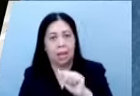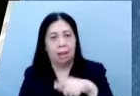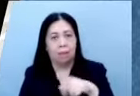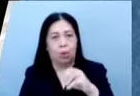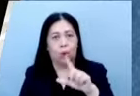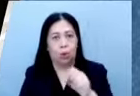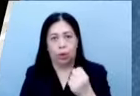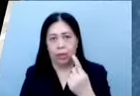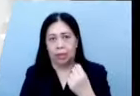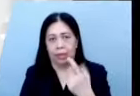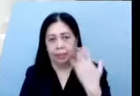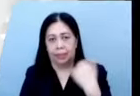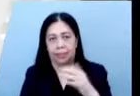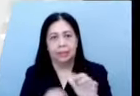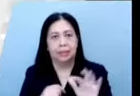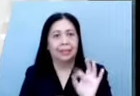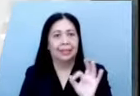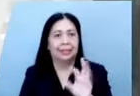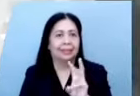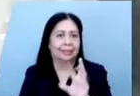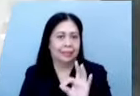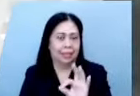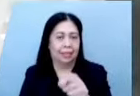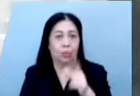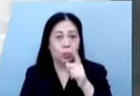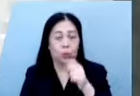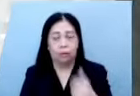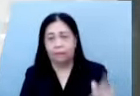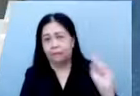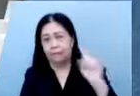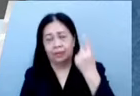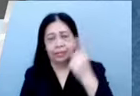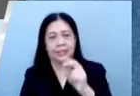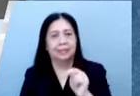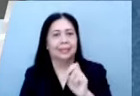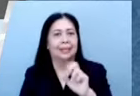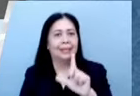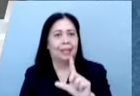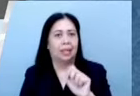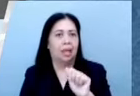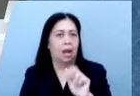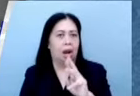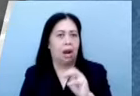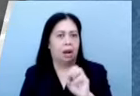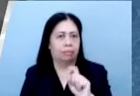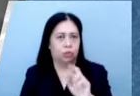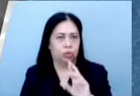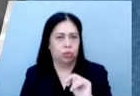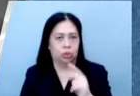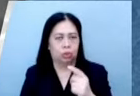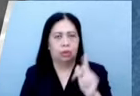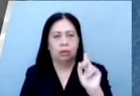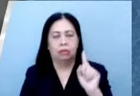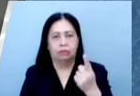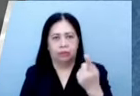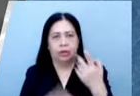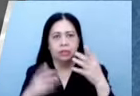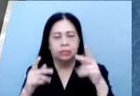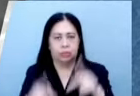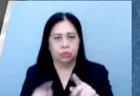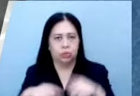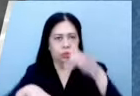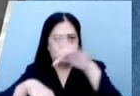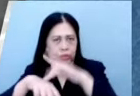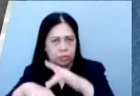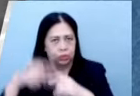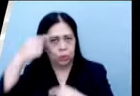July 20, 1969. Si Neil Armstrong ang pinakaunang tao na nakaapak sa buwan. It's one small step for man, one giant